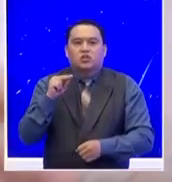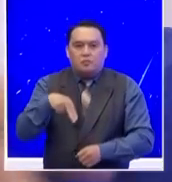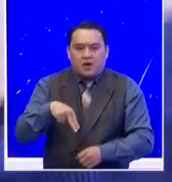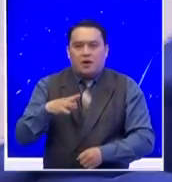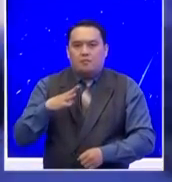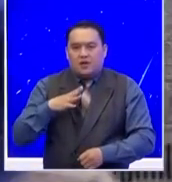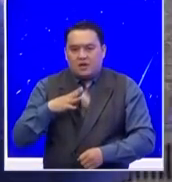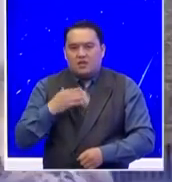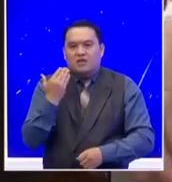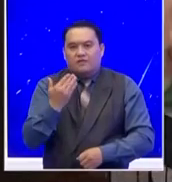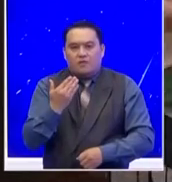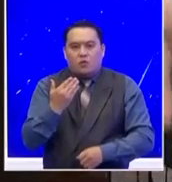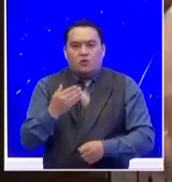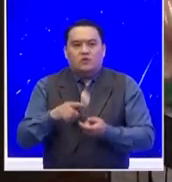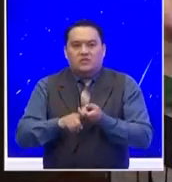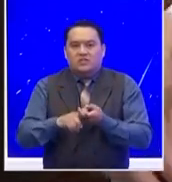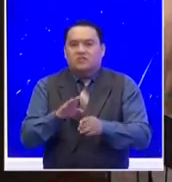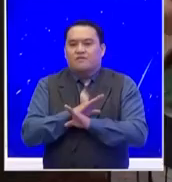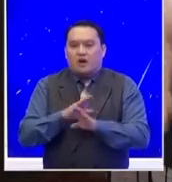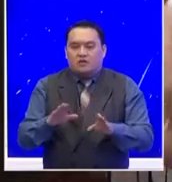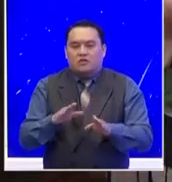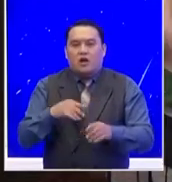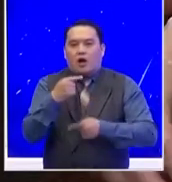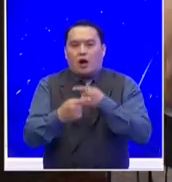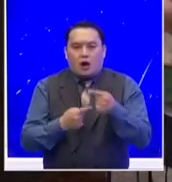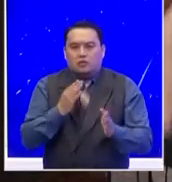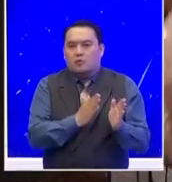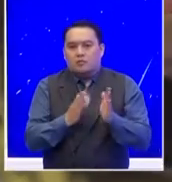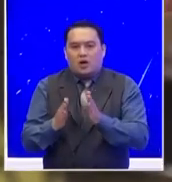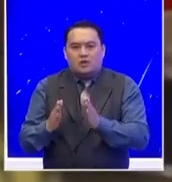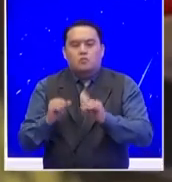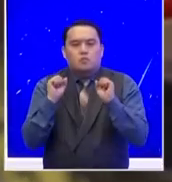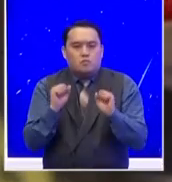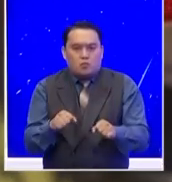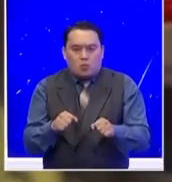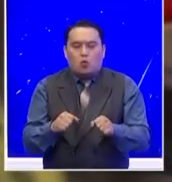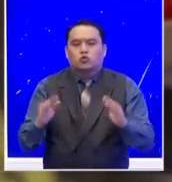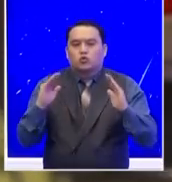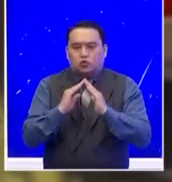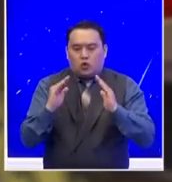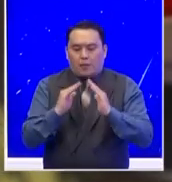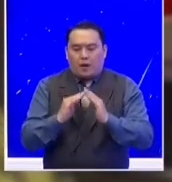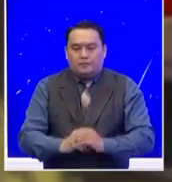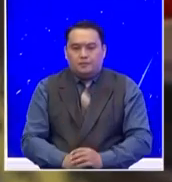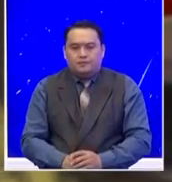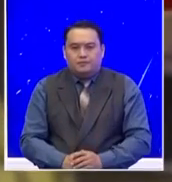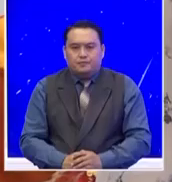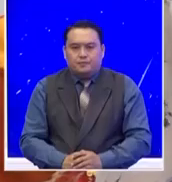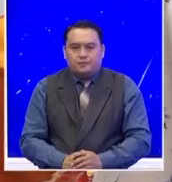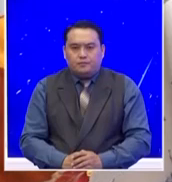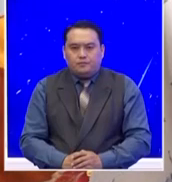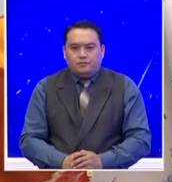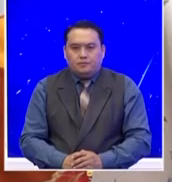чрезвычайного положения ее никак не сковывает. Все обряды и молитвы можно беспрепятственно совершать дома, говорит Гульзихан Узакова.